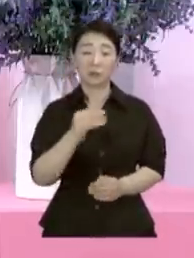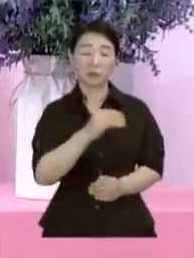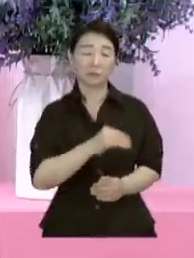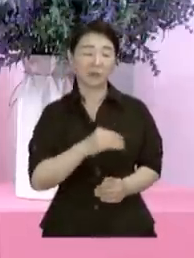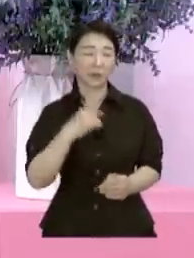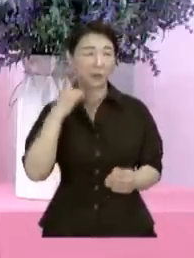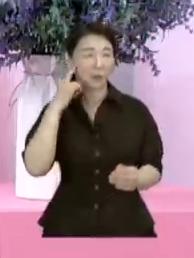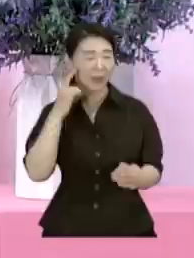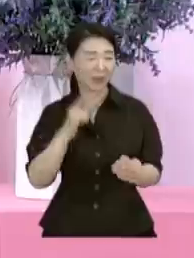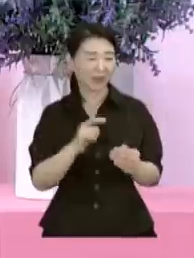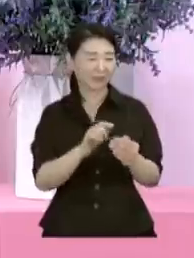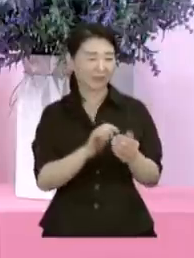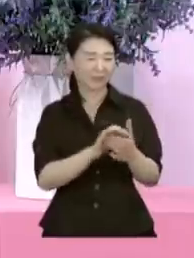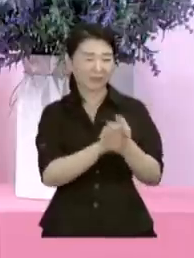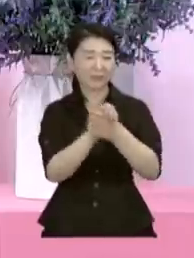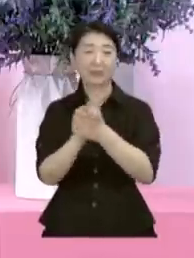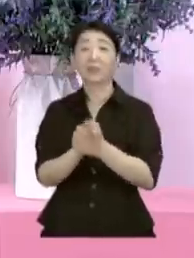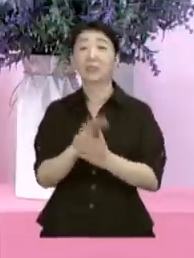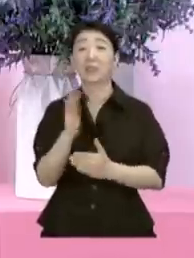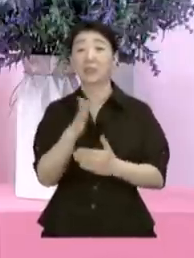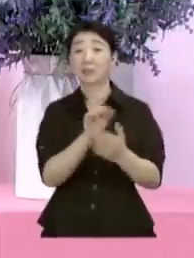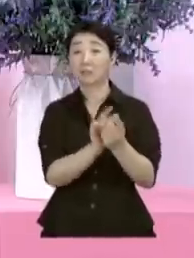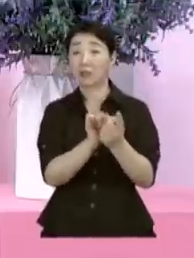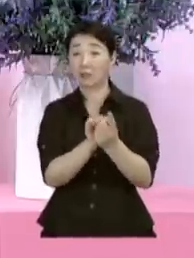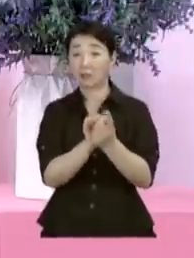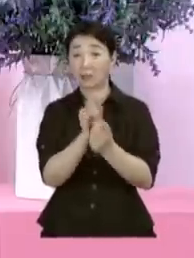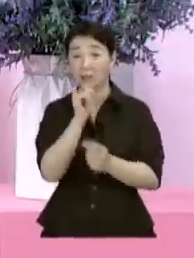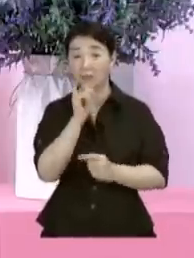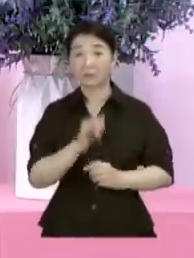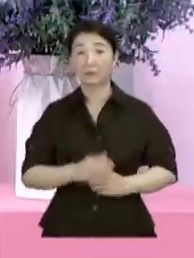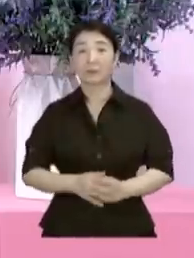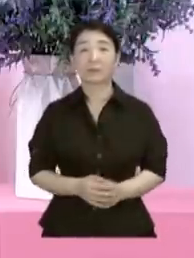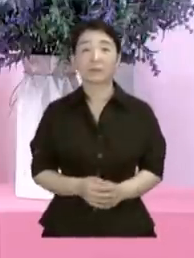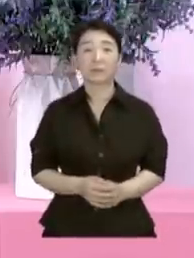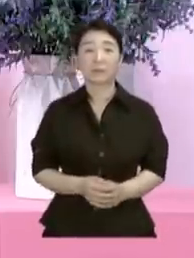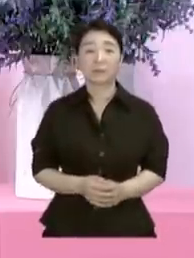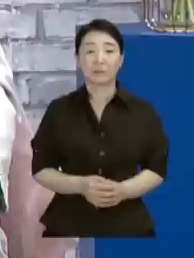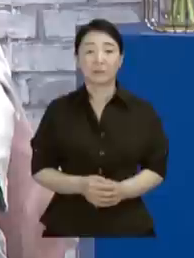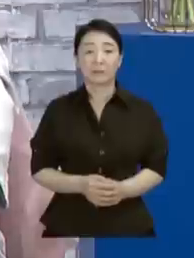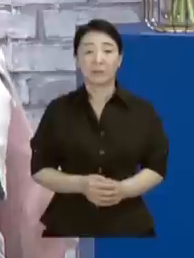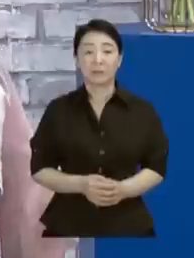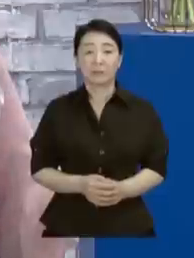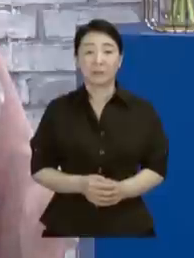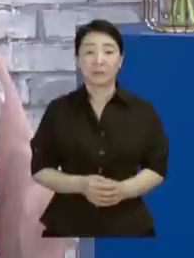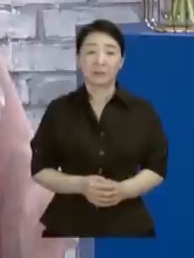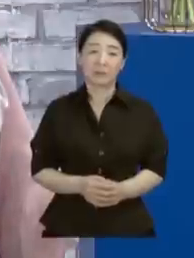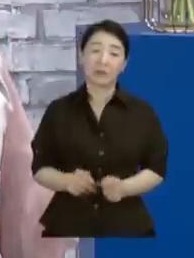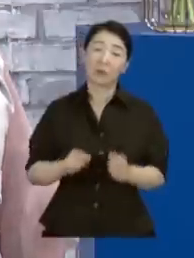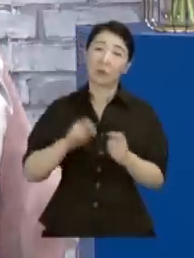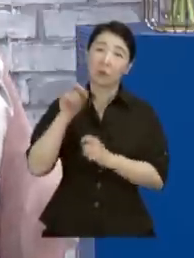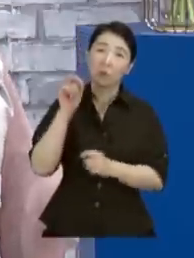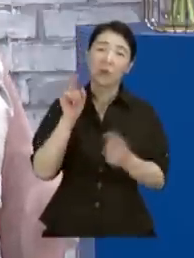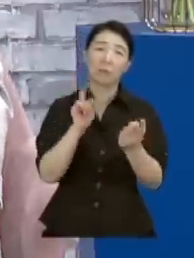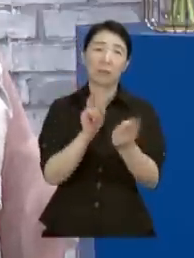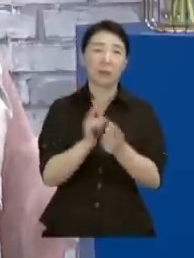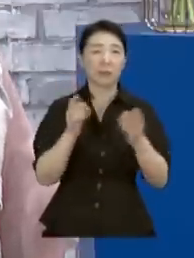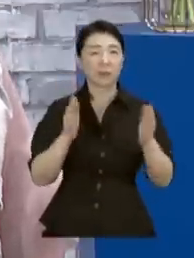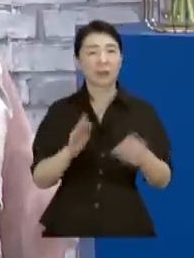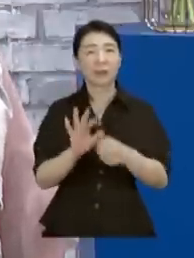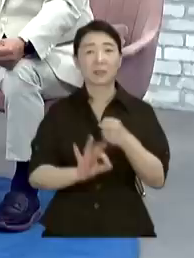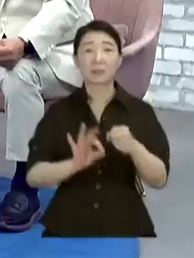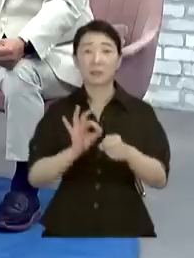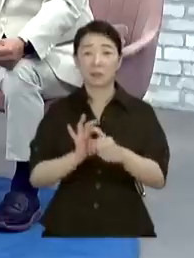라포가 아주 깊어져서 예. 만나는 분들, 교제하는 분들도 계셔요. 와, 네. 길게는 10년 이상 만나는 그렇군요. 분들이 있다고.